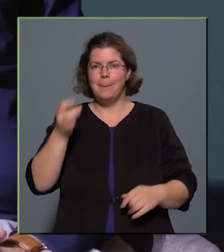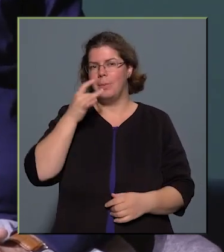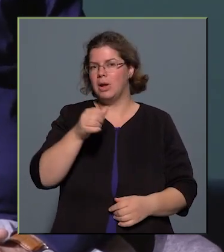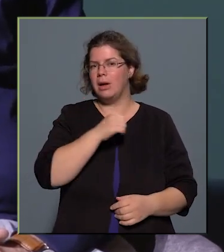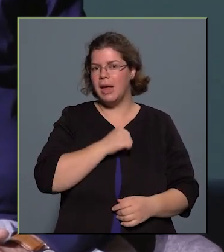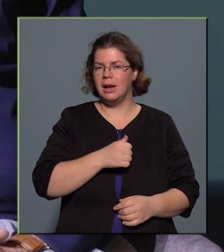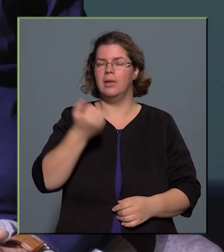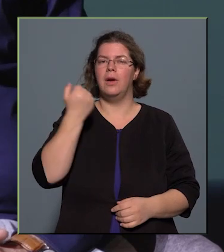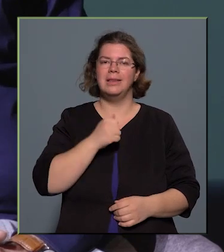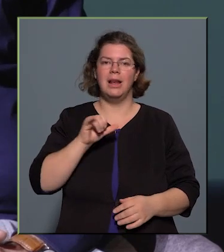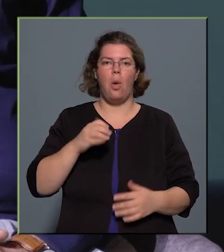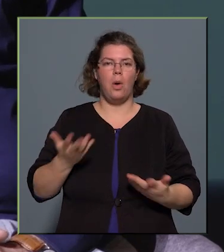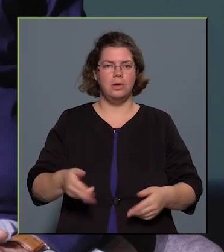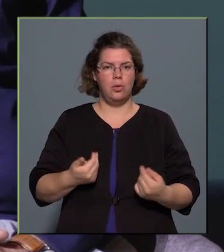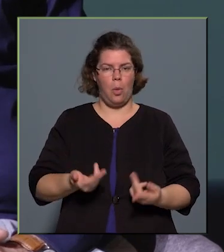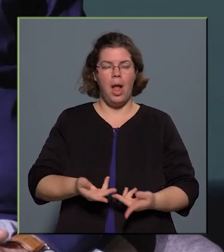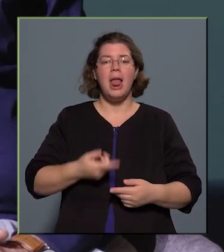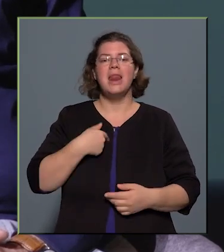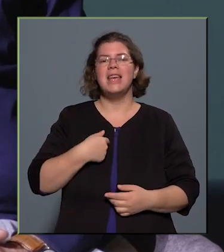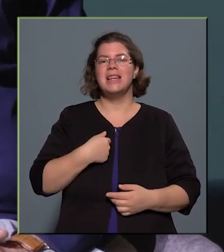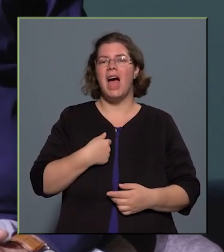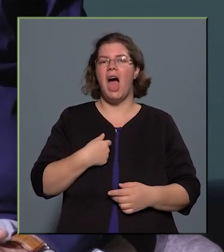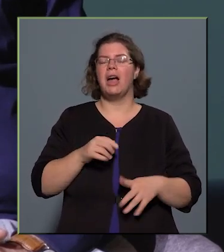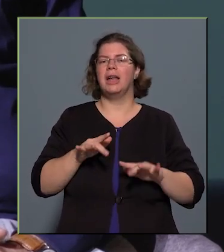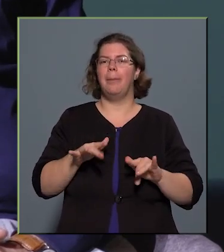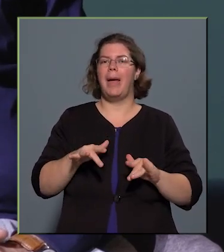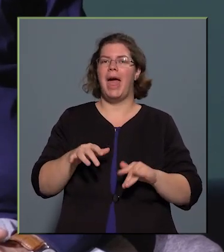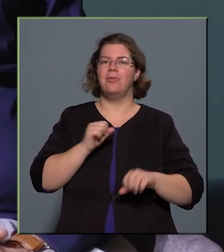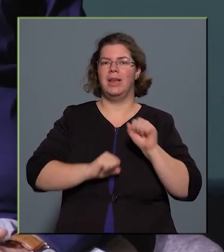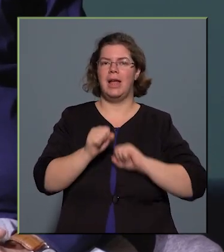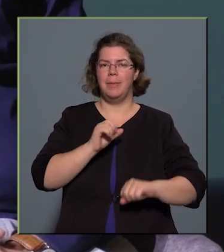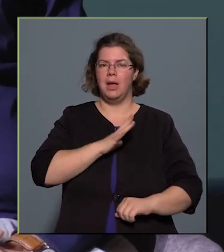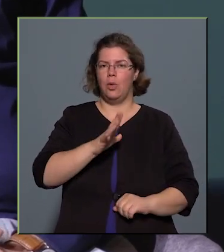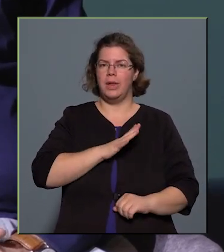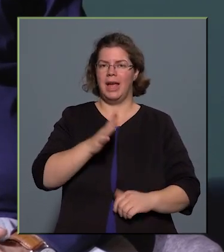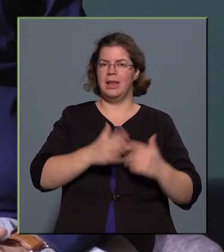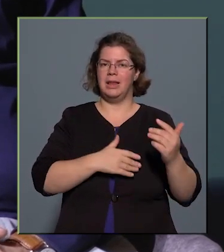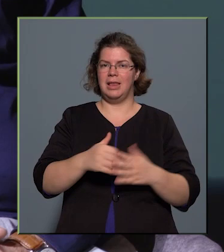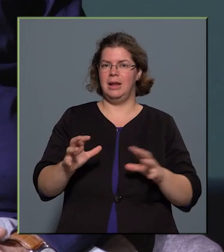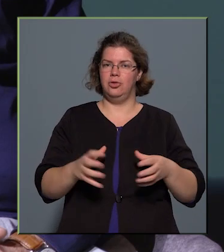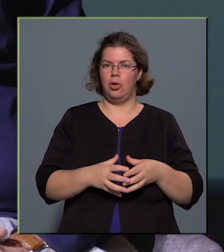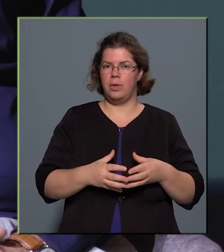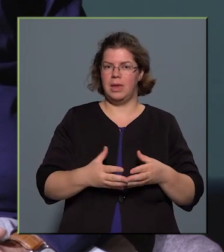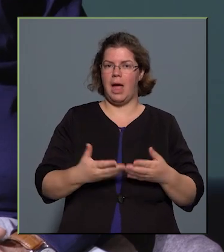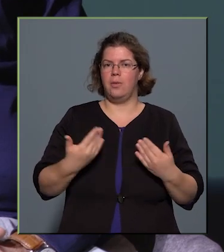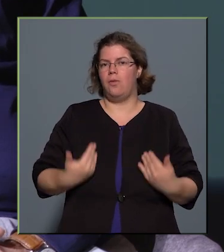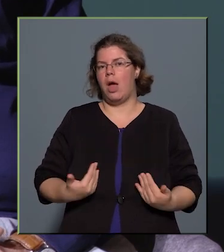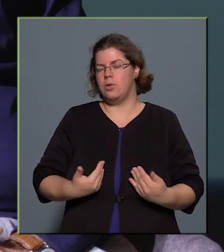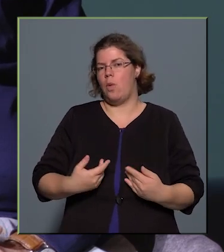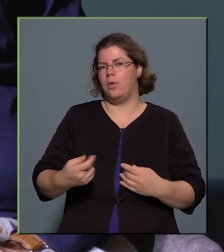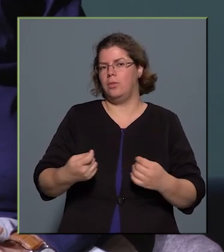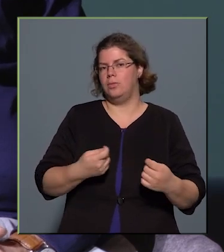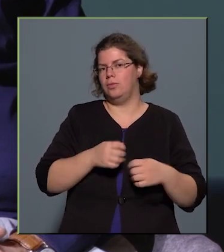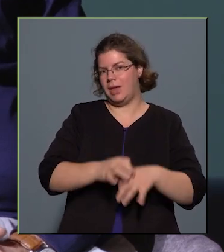vagyok a Deloitte-tól, és gyakorlatilag én a kibervédelmi kockázatkezelési osztályon vagyok a vezetőmenedzser, és a